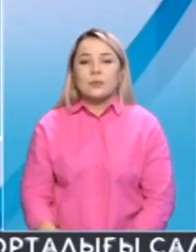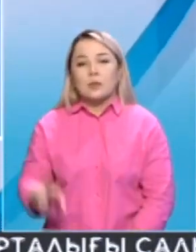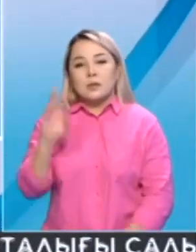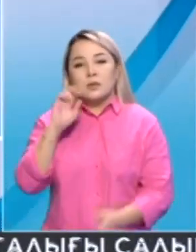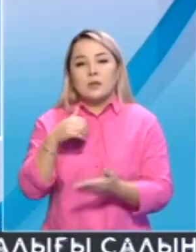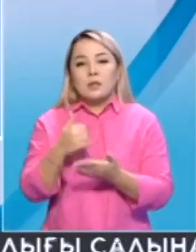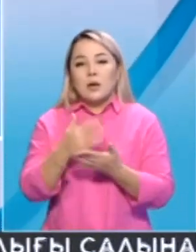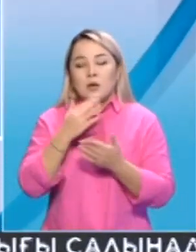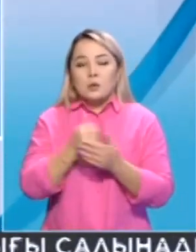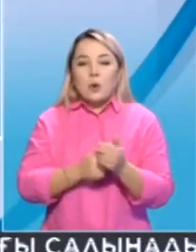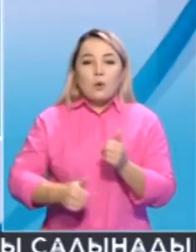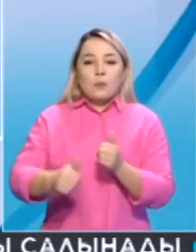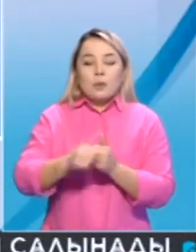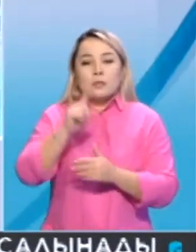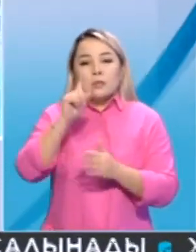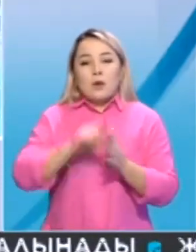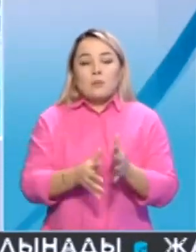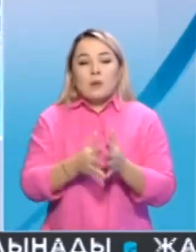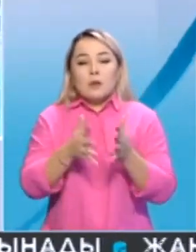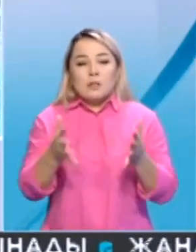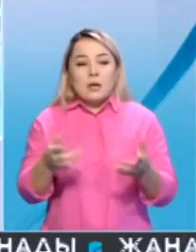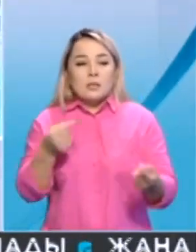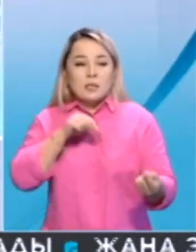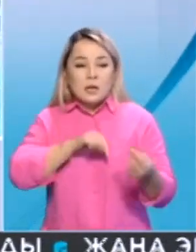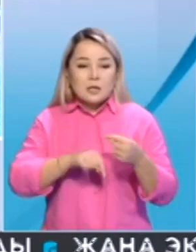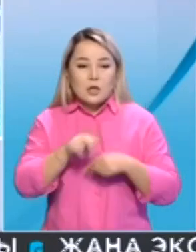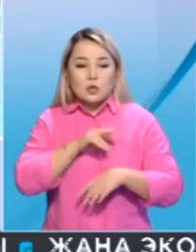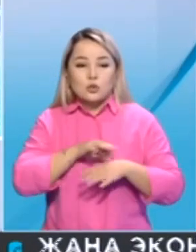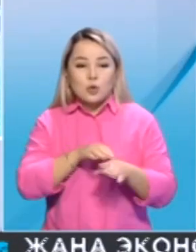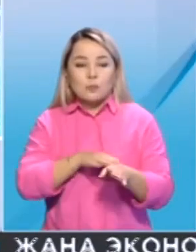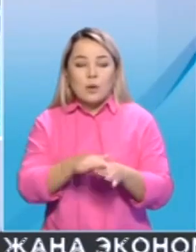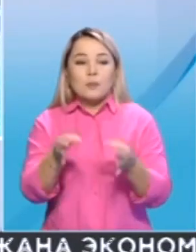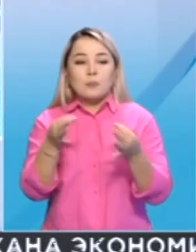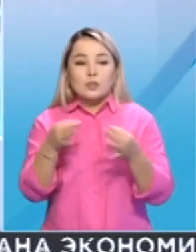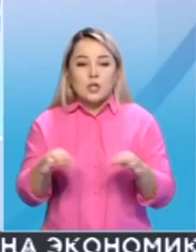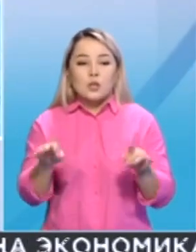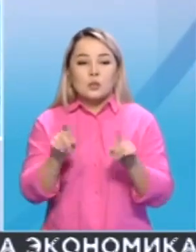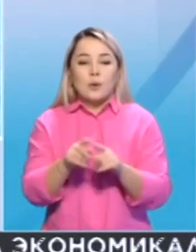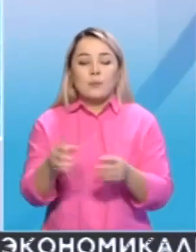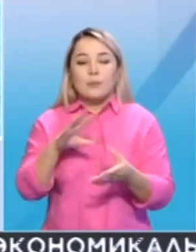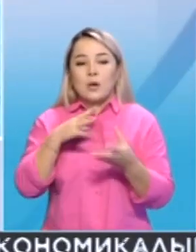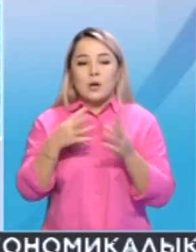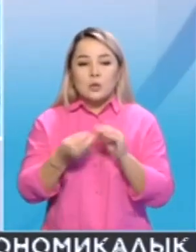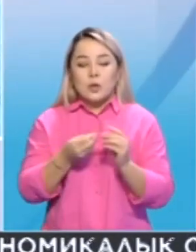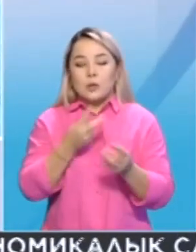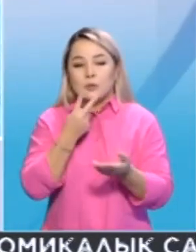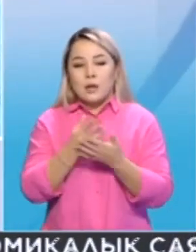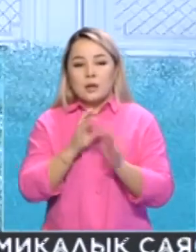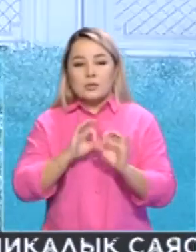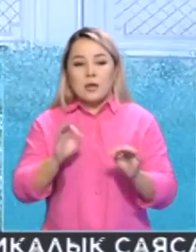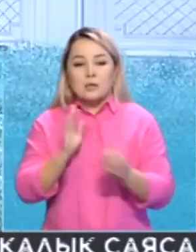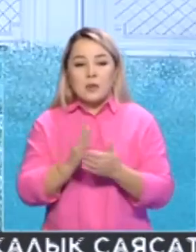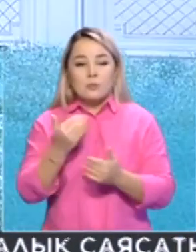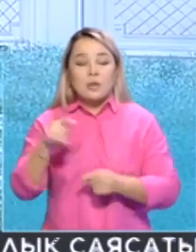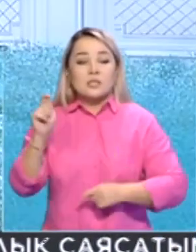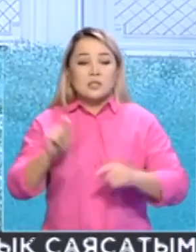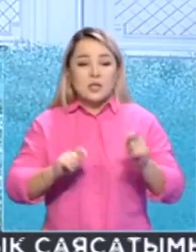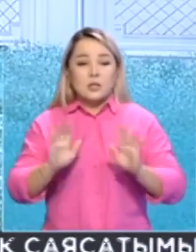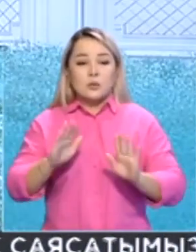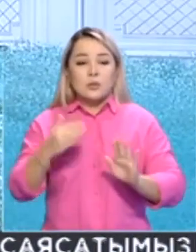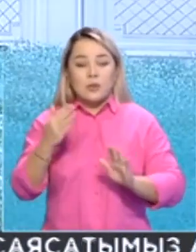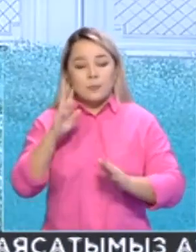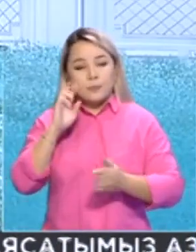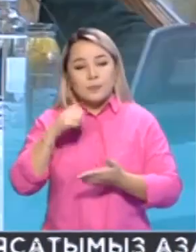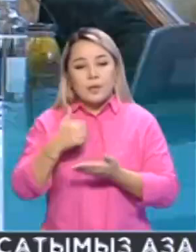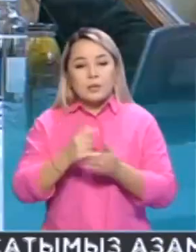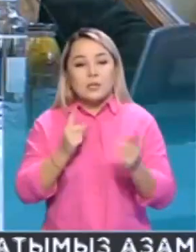дін көшбасшыларының мұндай ауқымды диалогы бейбітшілікке қол жеткізу бастамаларын қалыптастыруға ықпал ететінін баса айтты. Съез тек дін